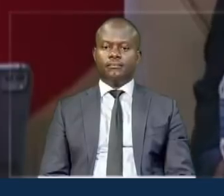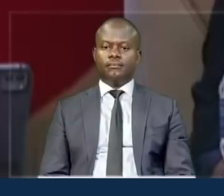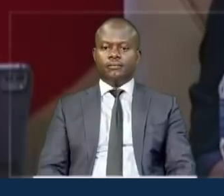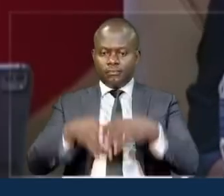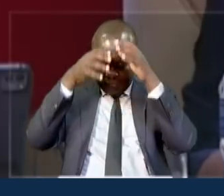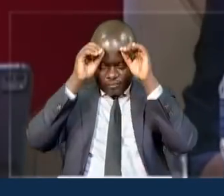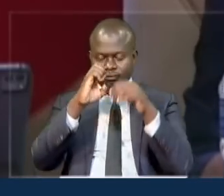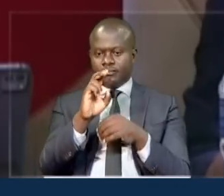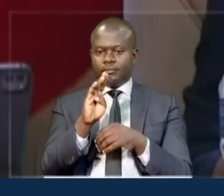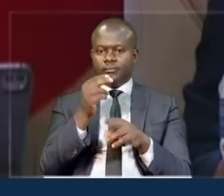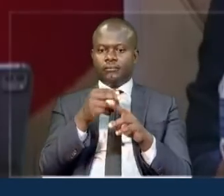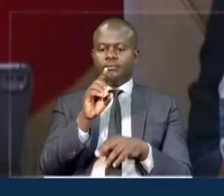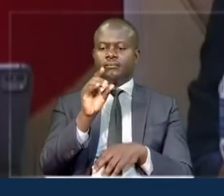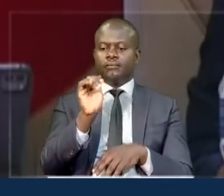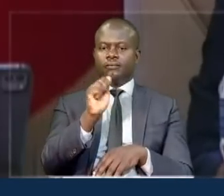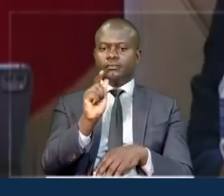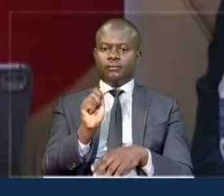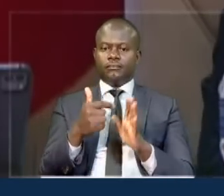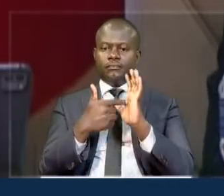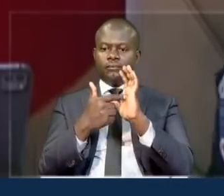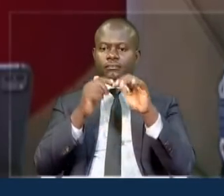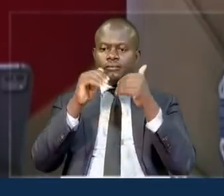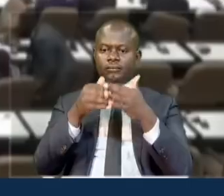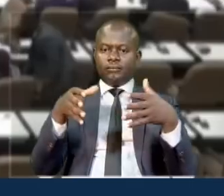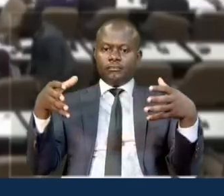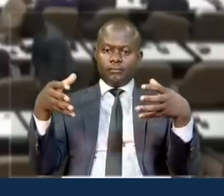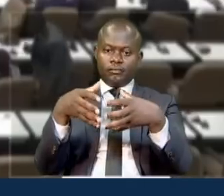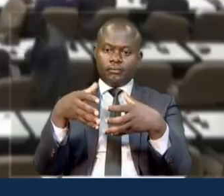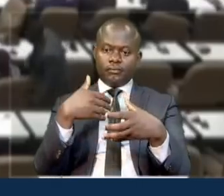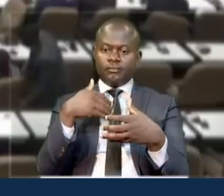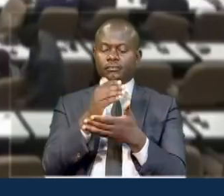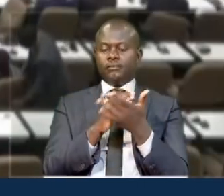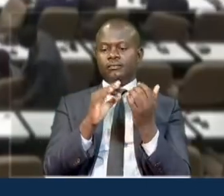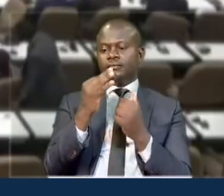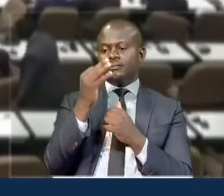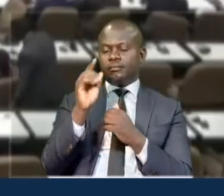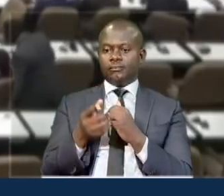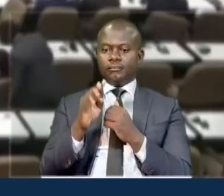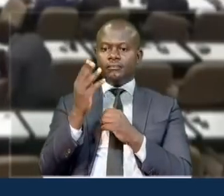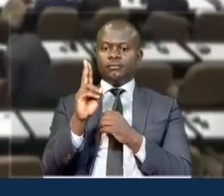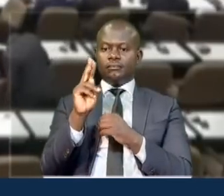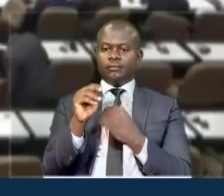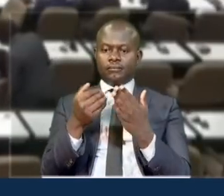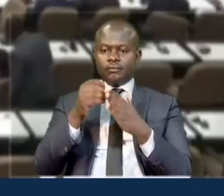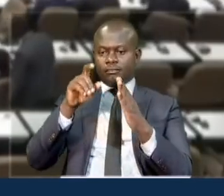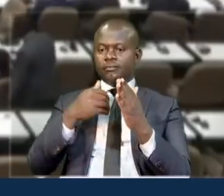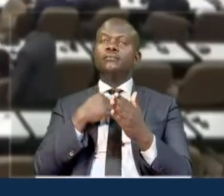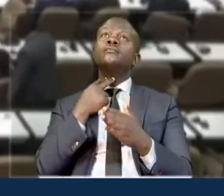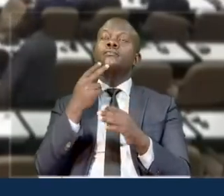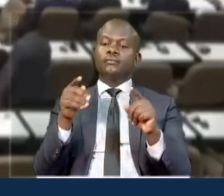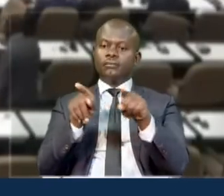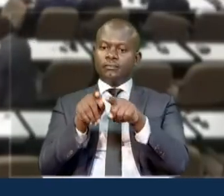Perezida wa Cuba Diaz Miguel Canel we yagaragaje kuri huriro rigize 3/4 by'umuryango w'abibumbye rigomba kugira ijwi